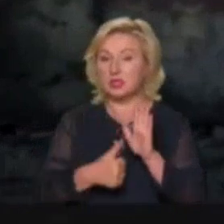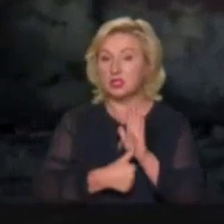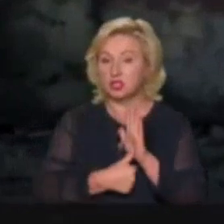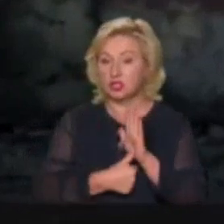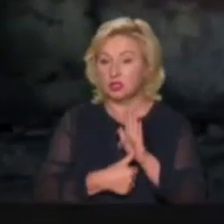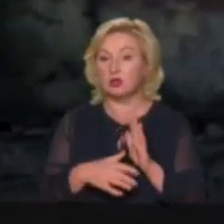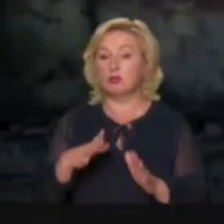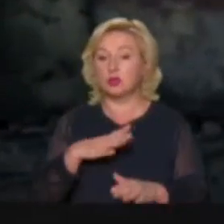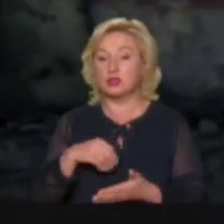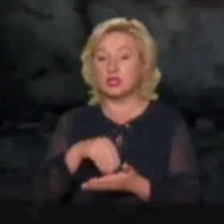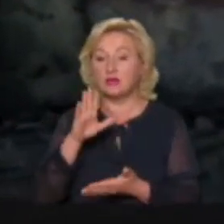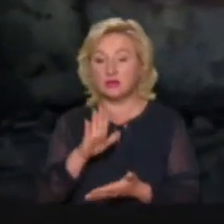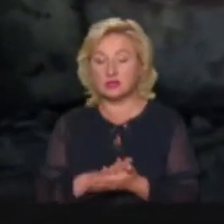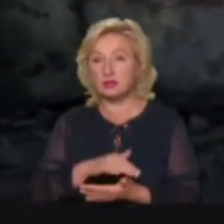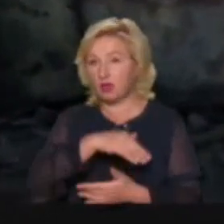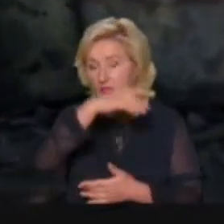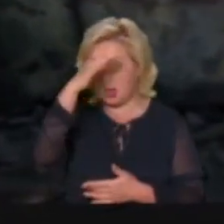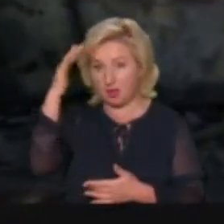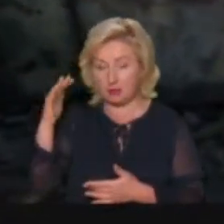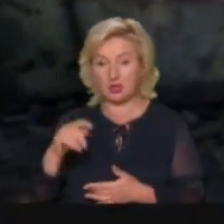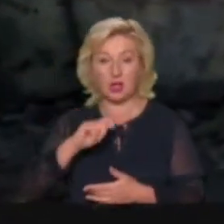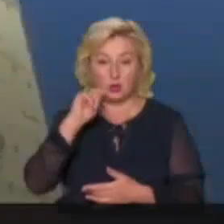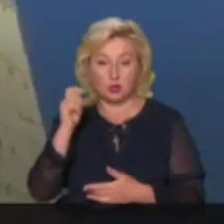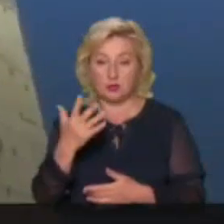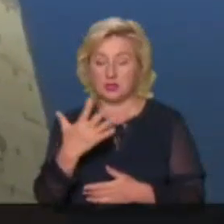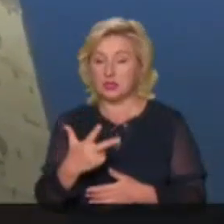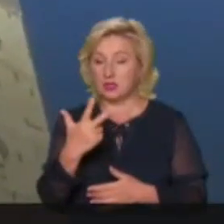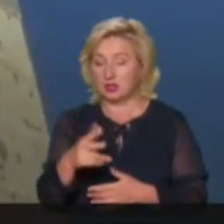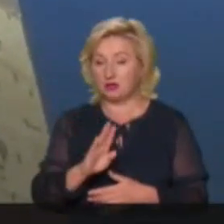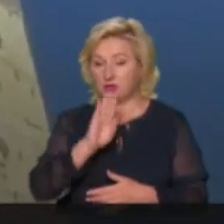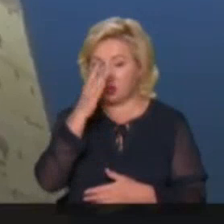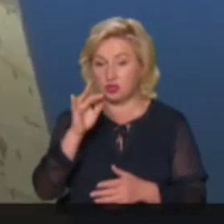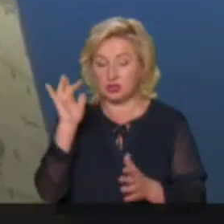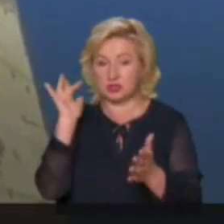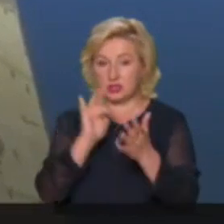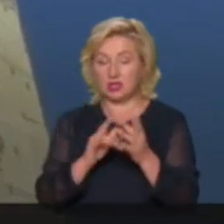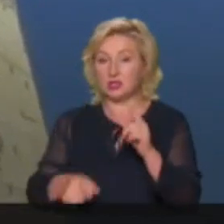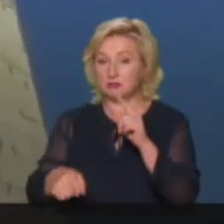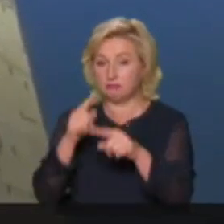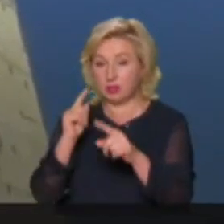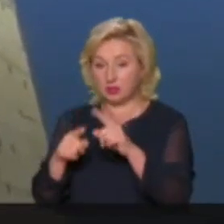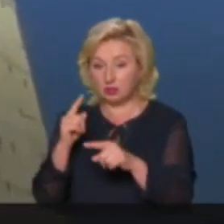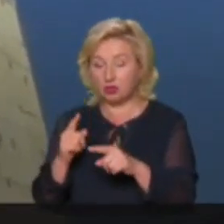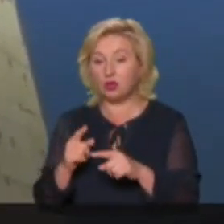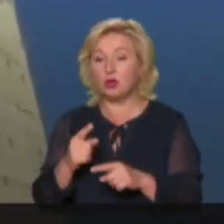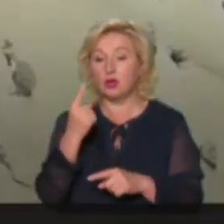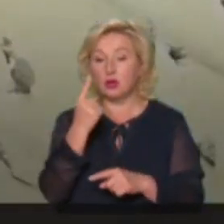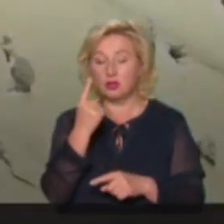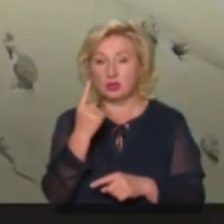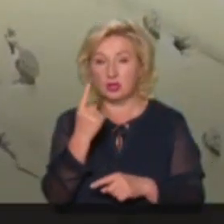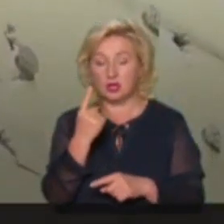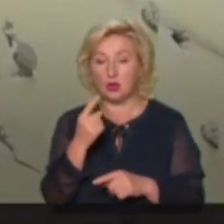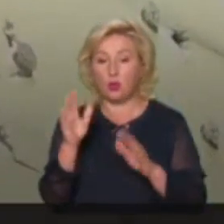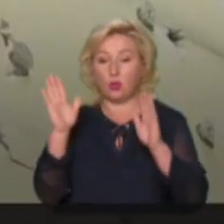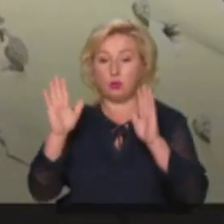їх було зафіксовано у небі над Україною, 53 ворожі цілі було збито. І, власне, одна з них якраз